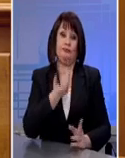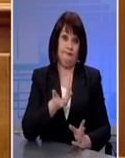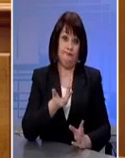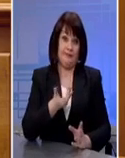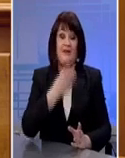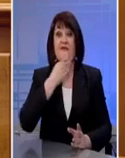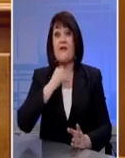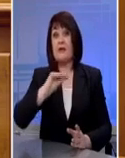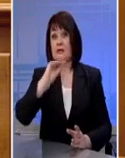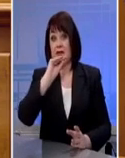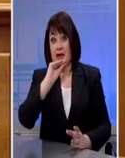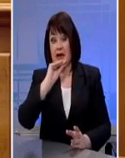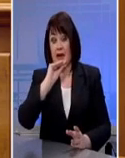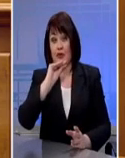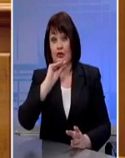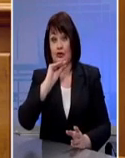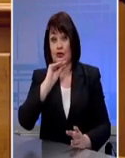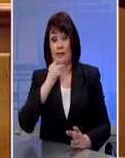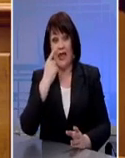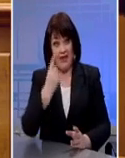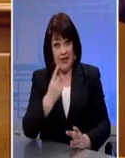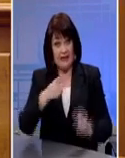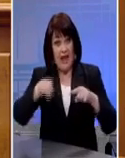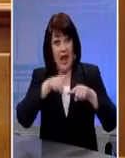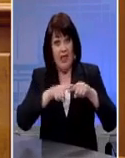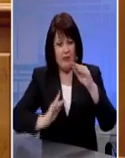Και ο Ελευθέριος Βενιζέλος πήγε την Ελλάδα ως εκεί που είναι.